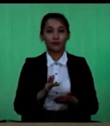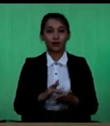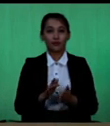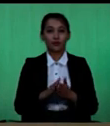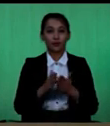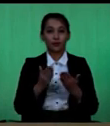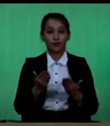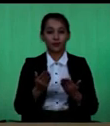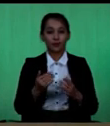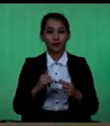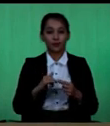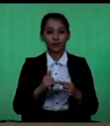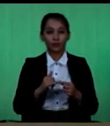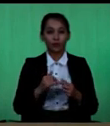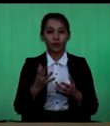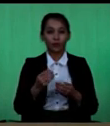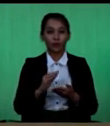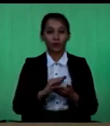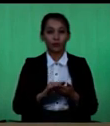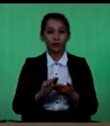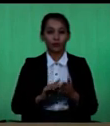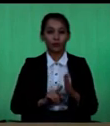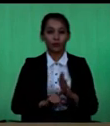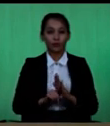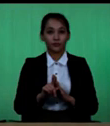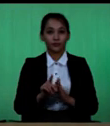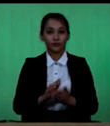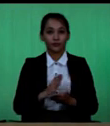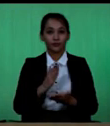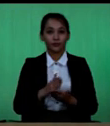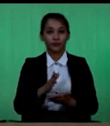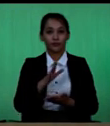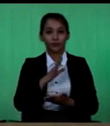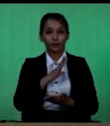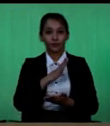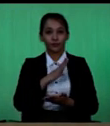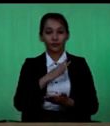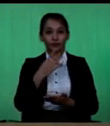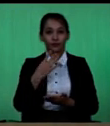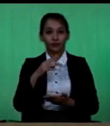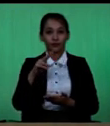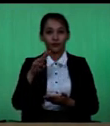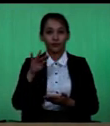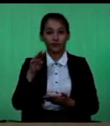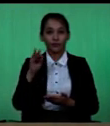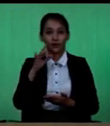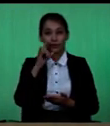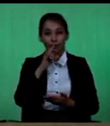Daftarlaringizni ochib, ruchkalaringizni olib yoza boshlang. Bor edi 40 litr